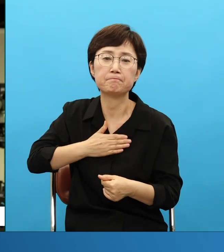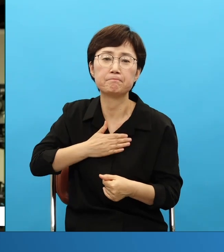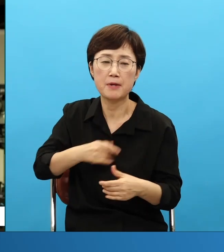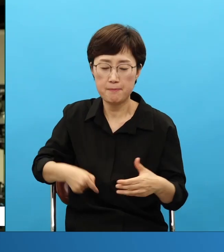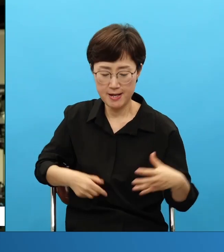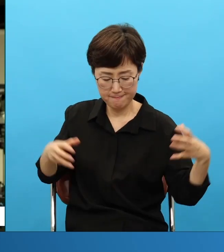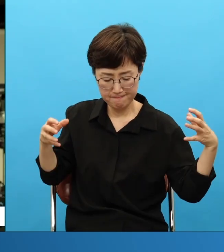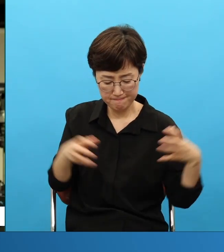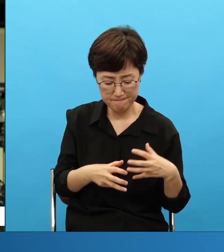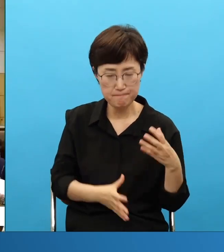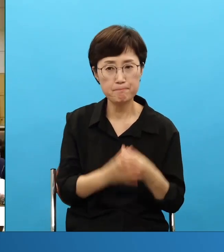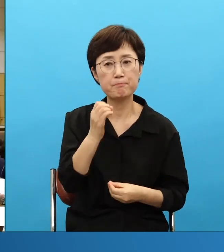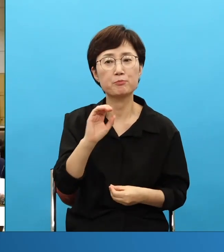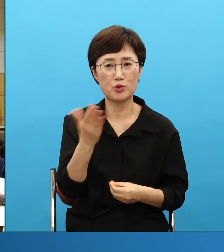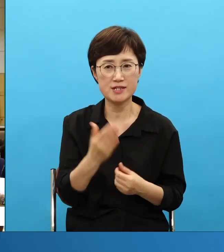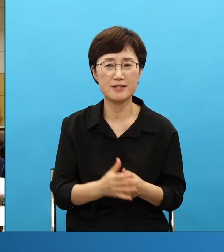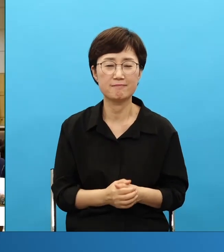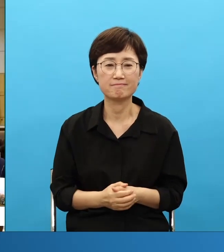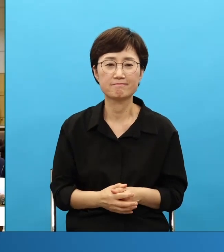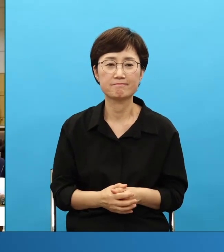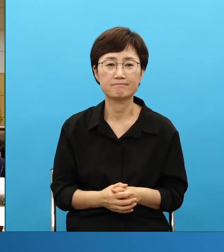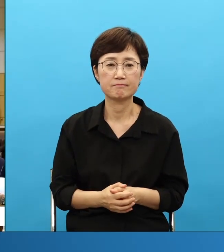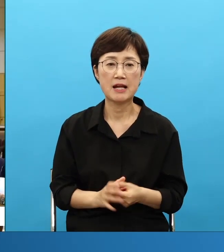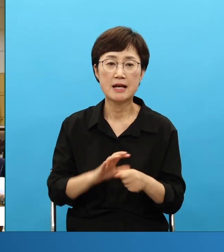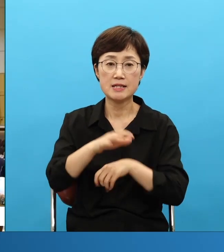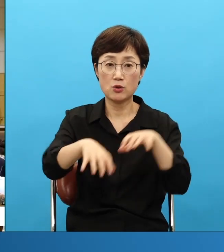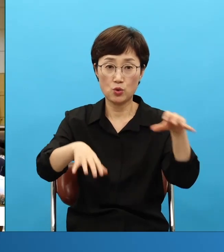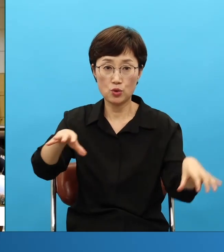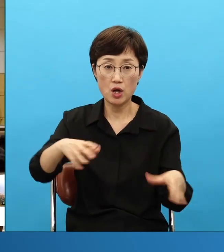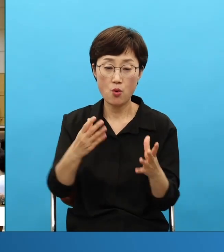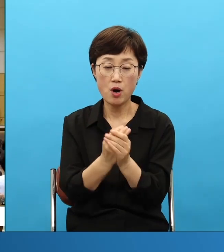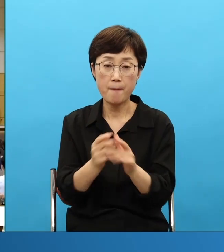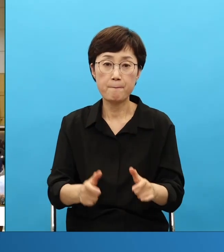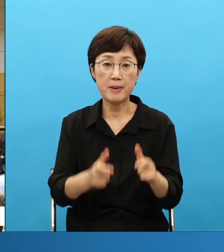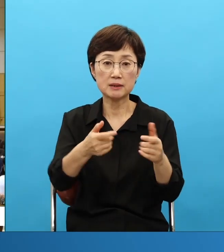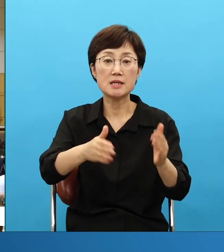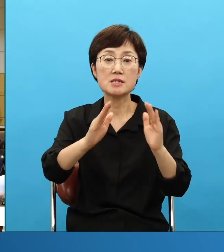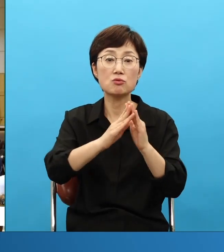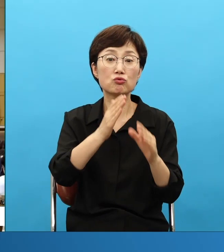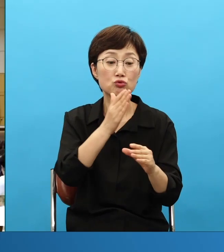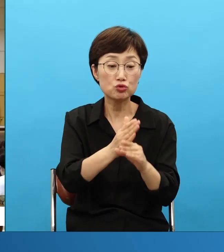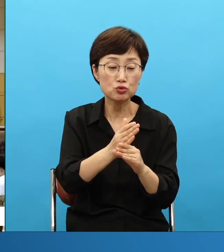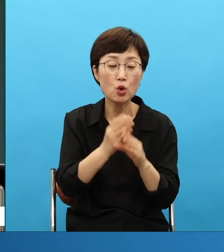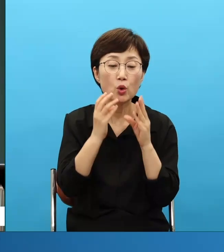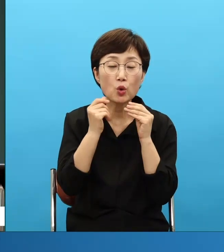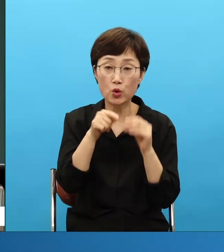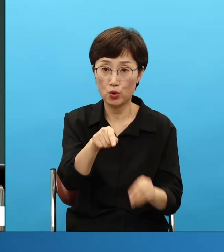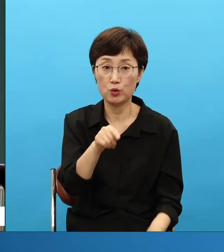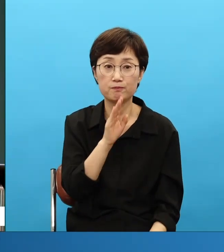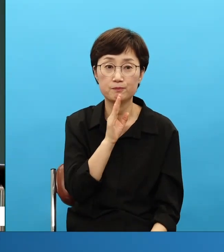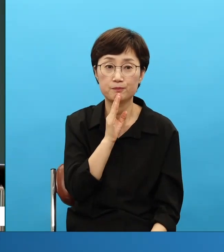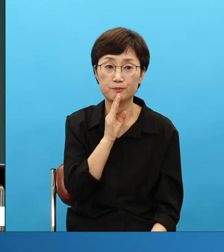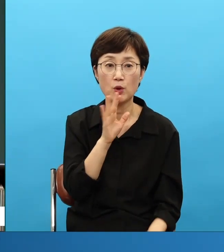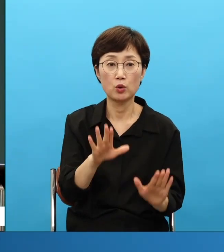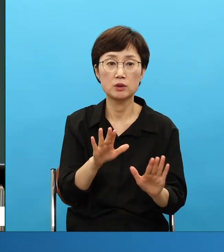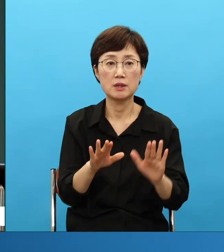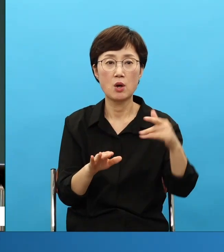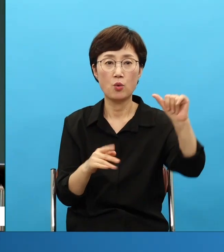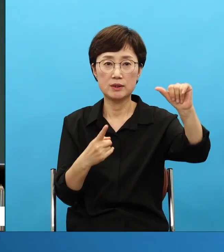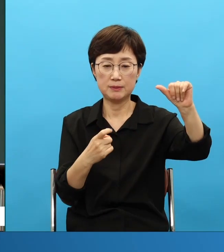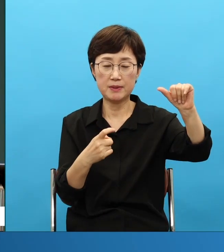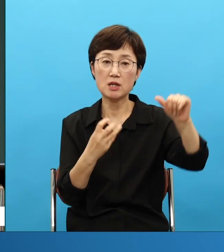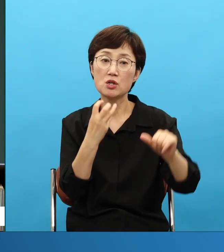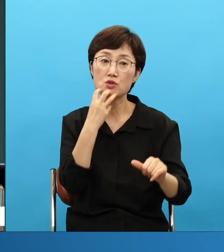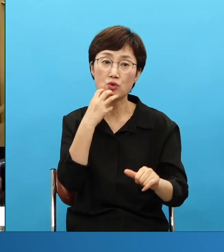한마음 된 것 같습니다. 전 세계 곳곳에 절대망대를 세우고 있는 토유핵심은 오는 11일은 수도권